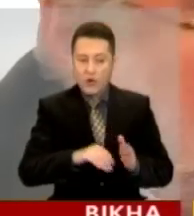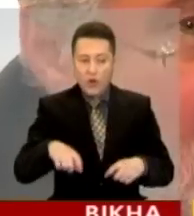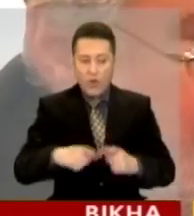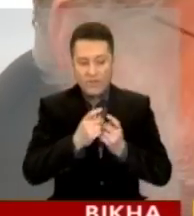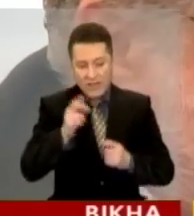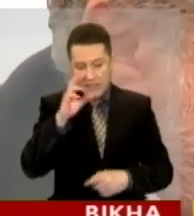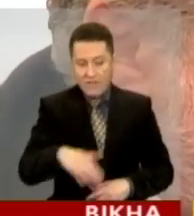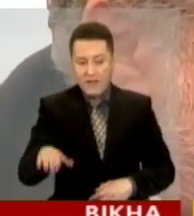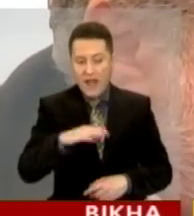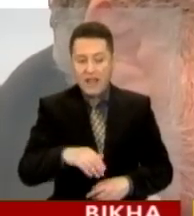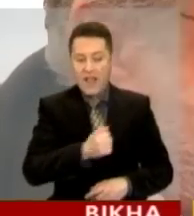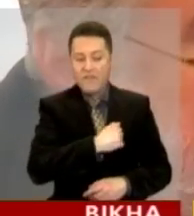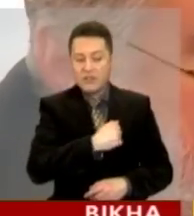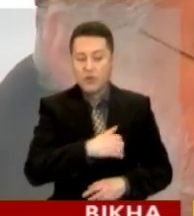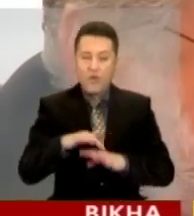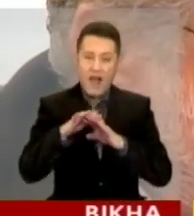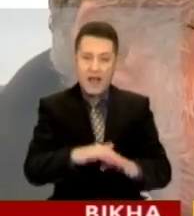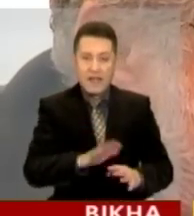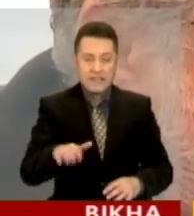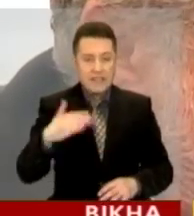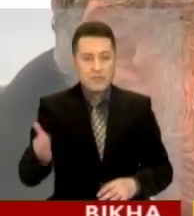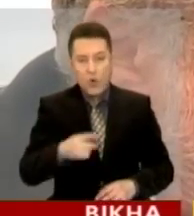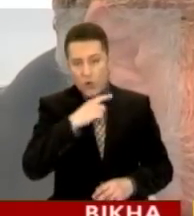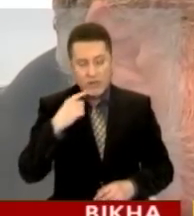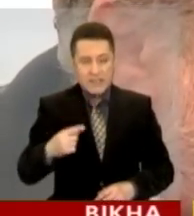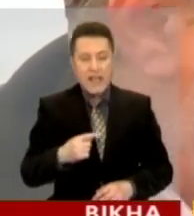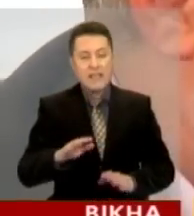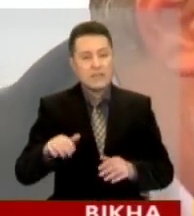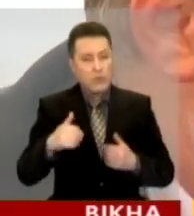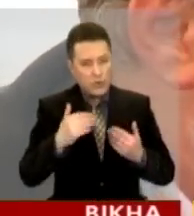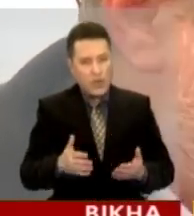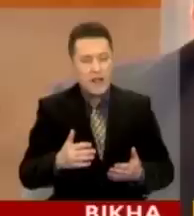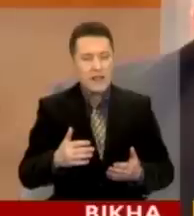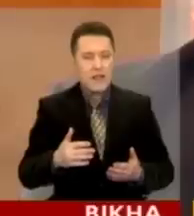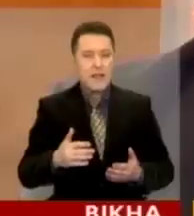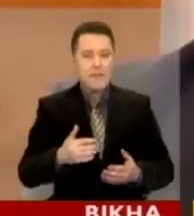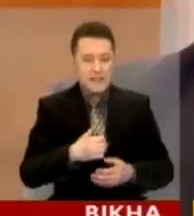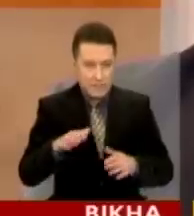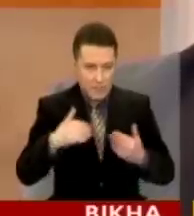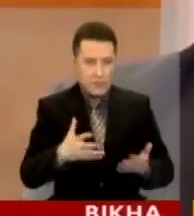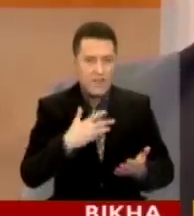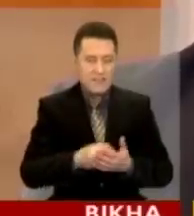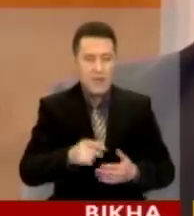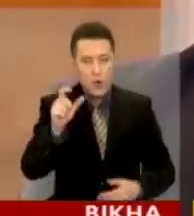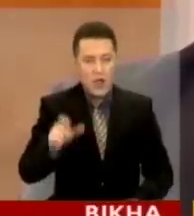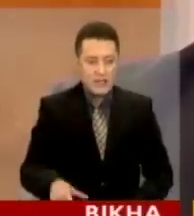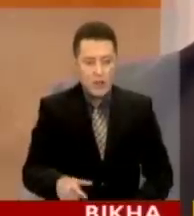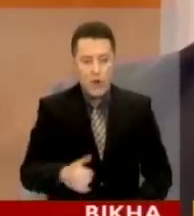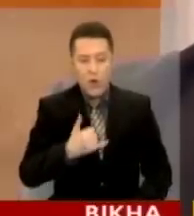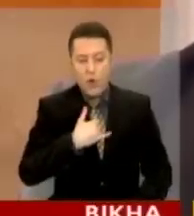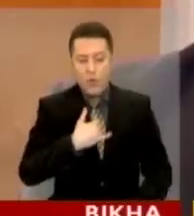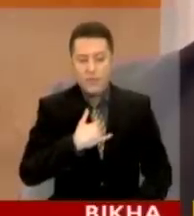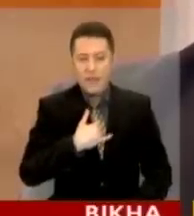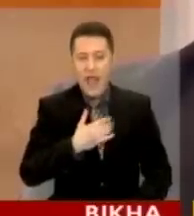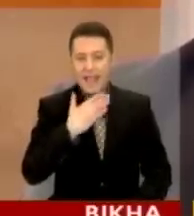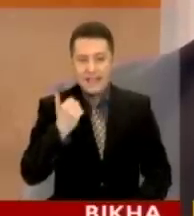країні та військова агресія з боку Росії спонукали запропонувати свою кандидату у меня нет опыта управленца